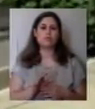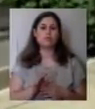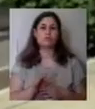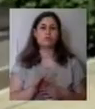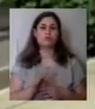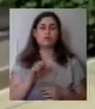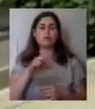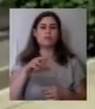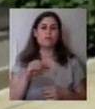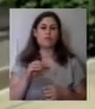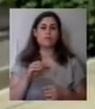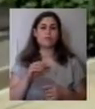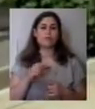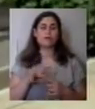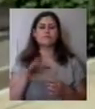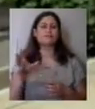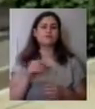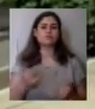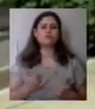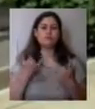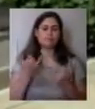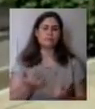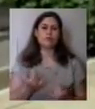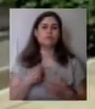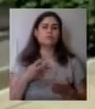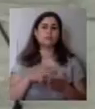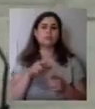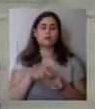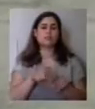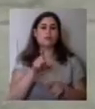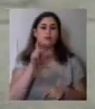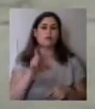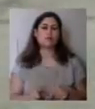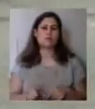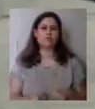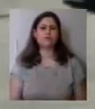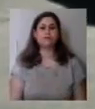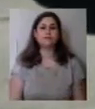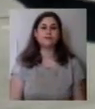Але зі всією повагою ставлюсь до таких людей.